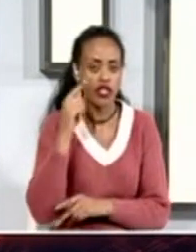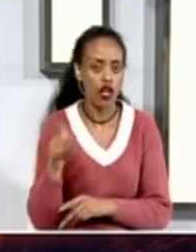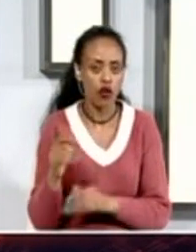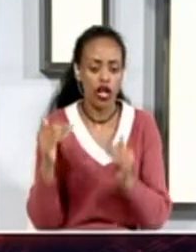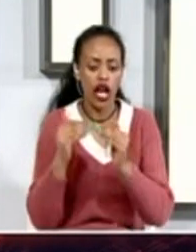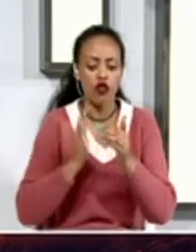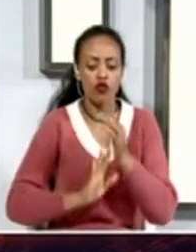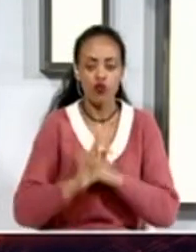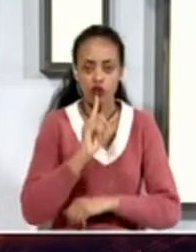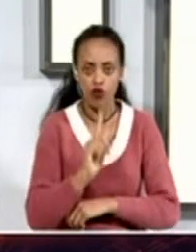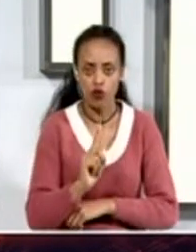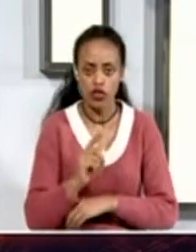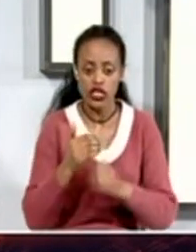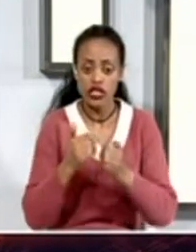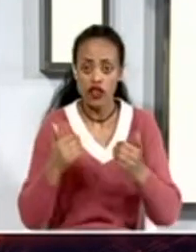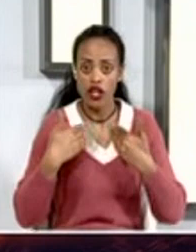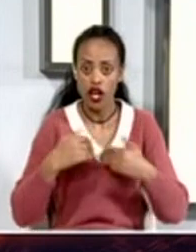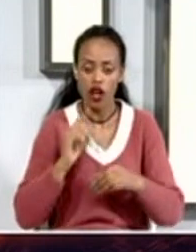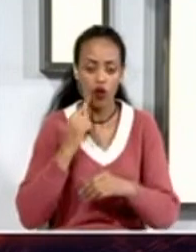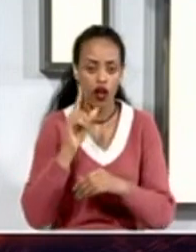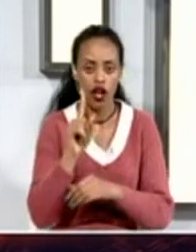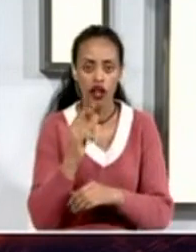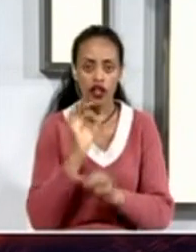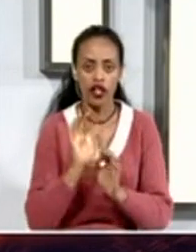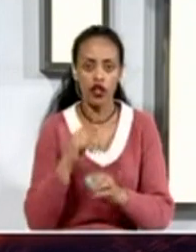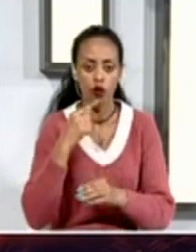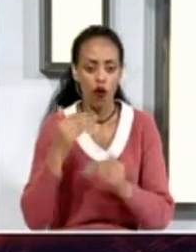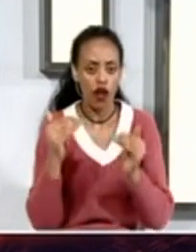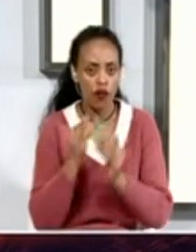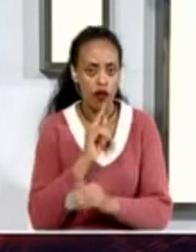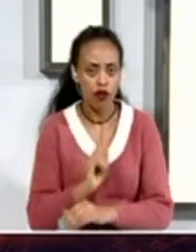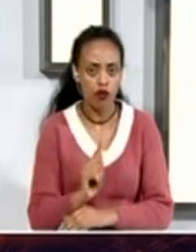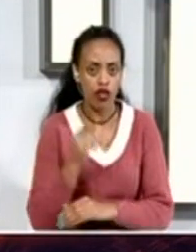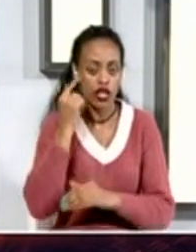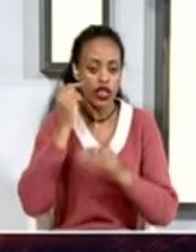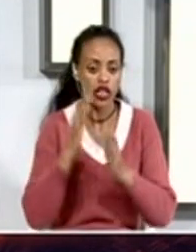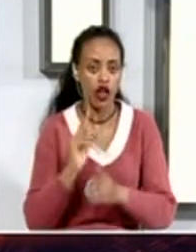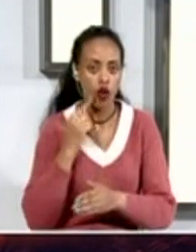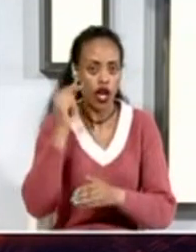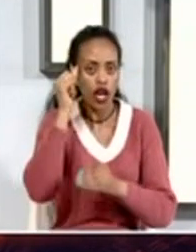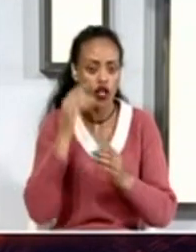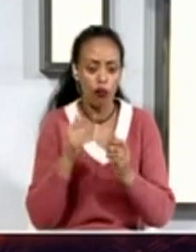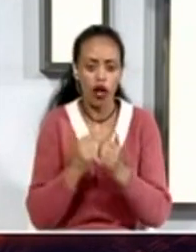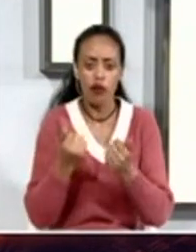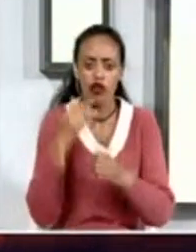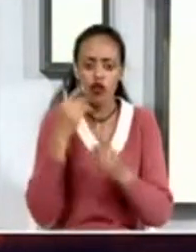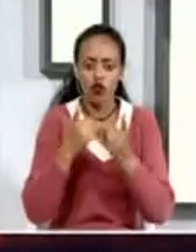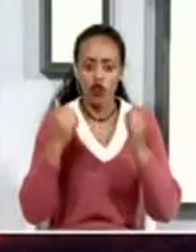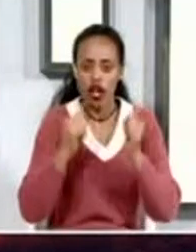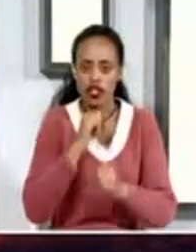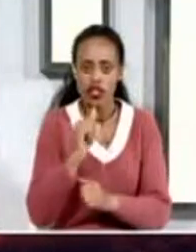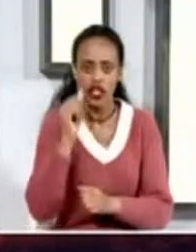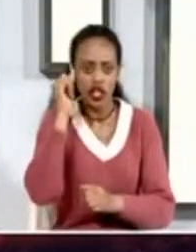ሓደ ትውልዱ ኮይ ዝፈልየና ኣካልስ ወላ ሓደ የለን። ቋንቋና ሓደ እዩ። ትግራዋይ ወላ ኤርትራውስ ብምንታይ ኢኻ ሞ ክትፈልዮ?